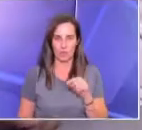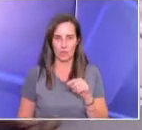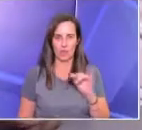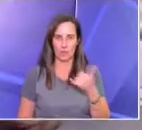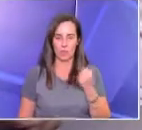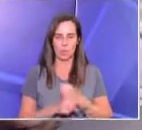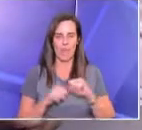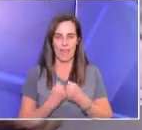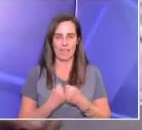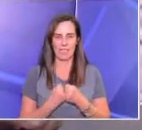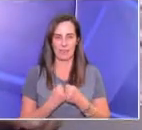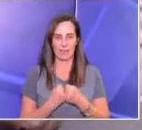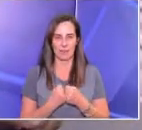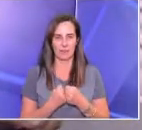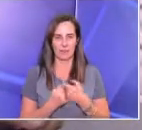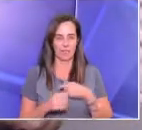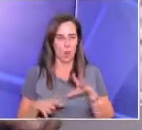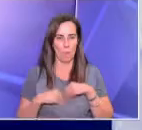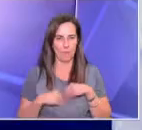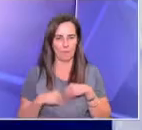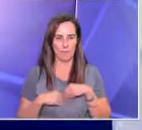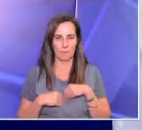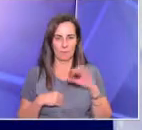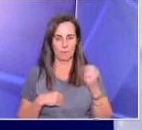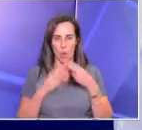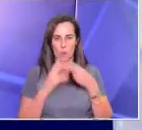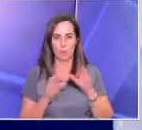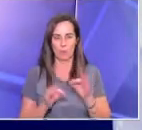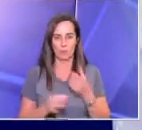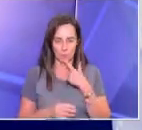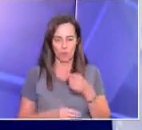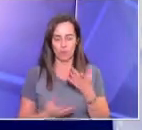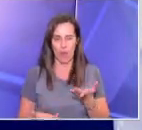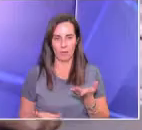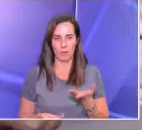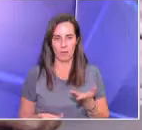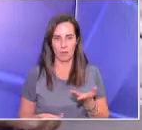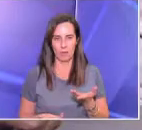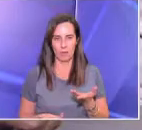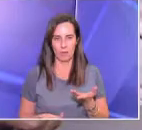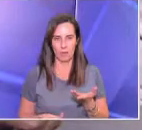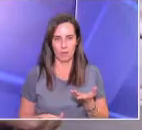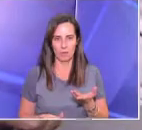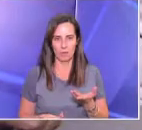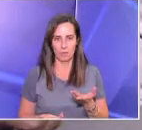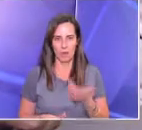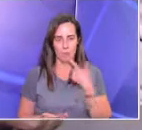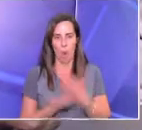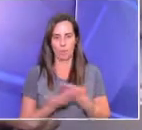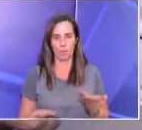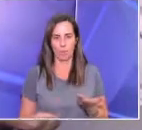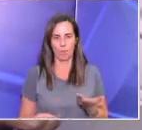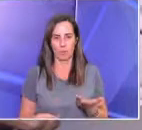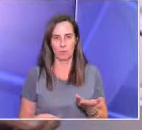כן גורם נזק, אני לא מסכים בהקשר, כי אם אתה לא עונה, זה בעצם אתה אומר שאתה בסוג של מודה בזה